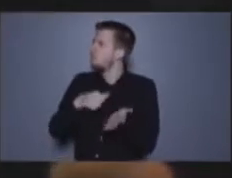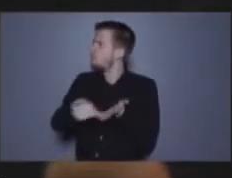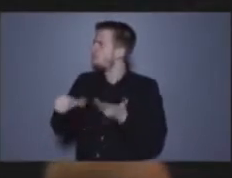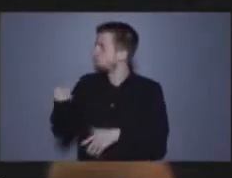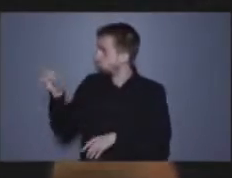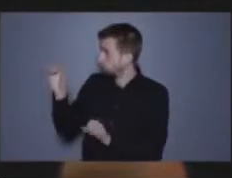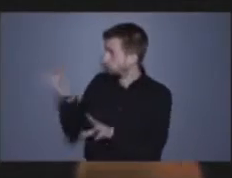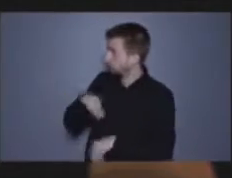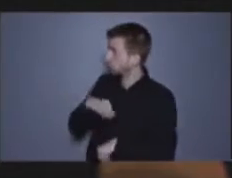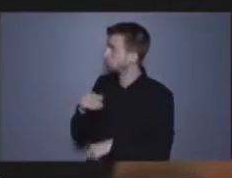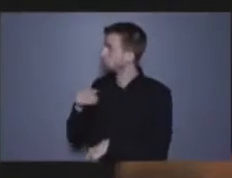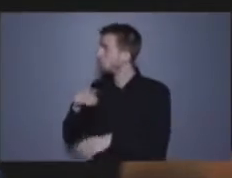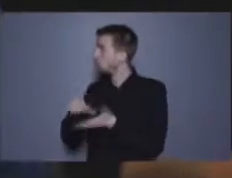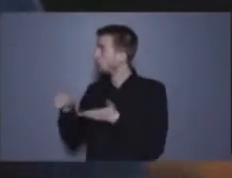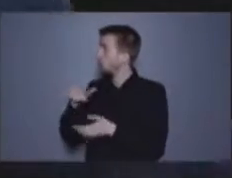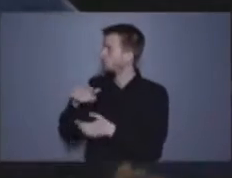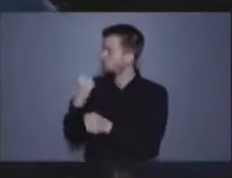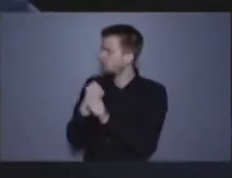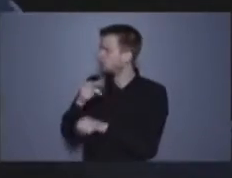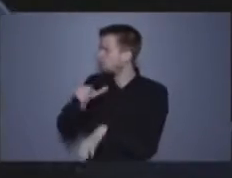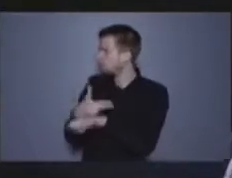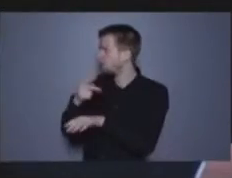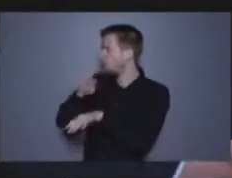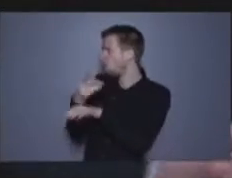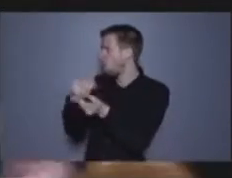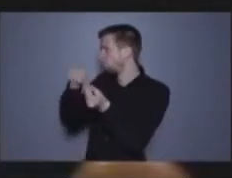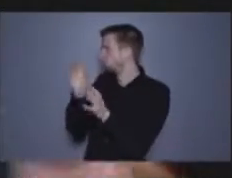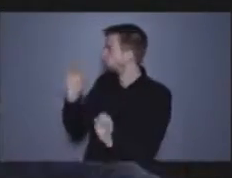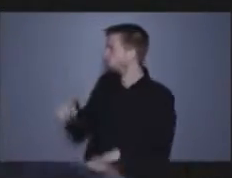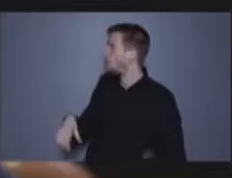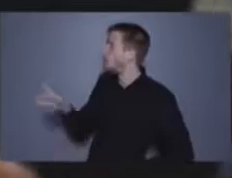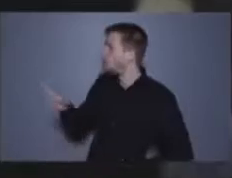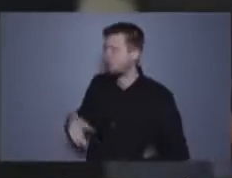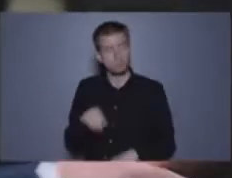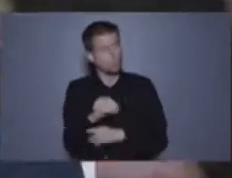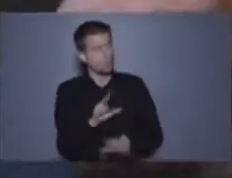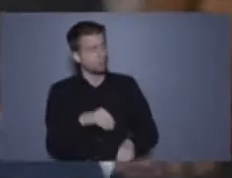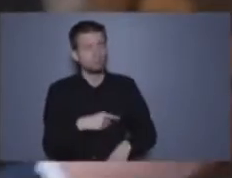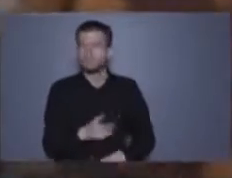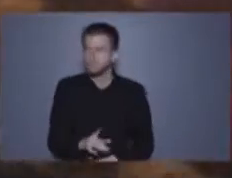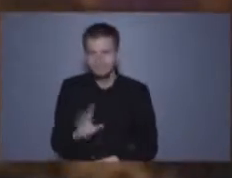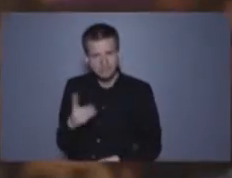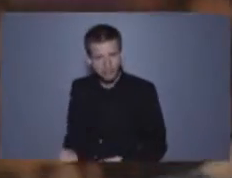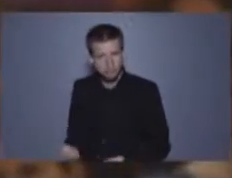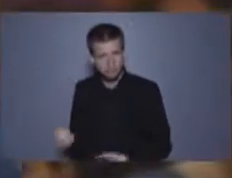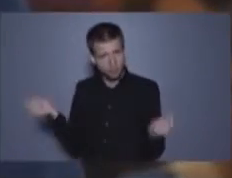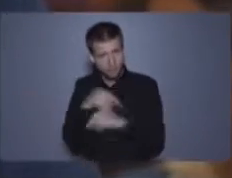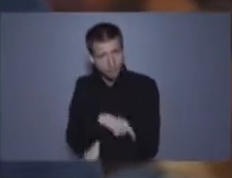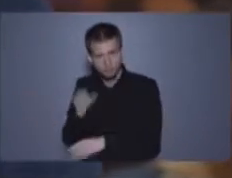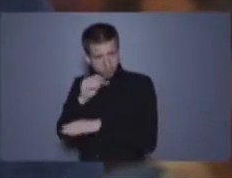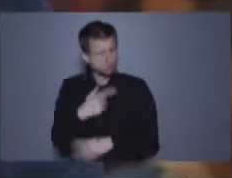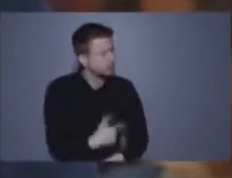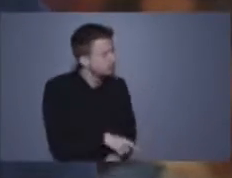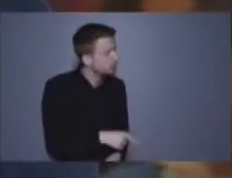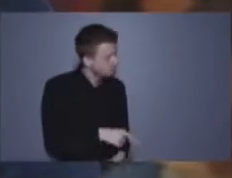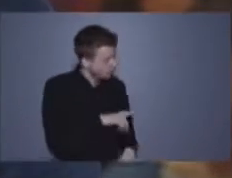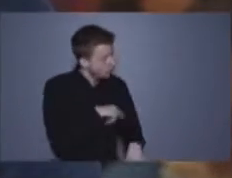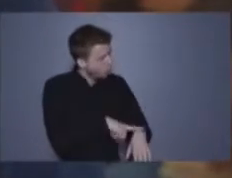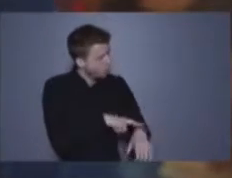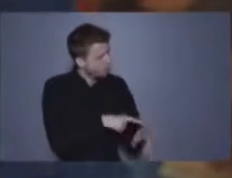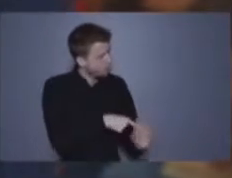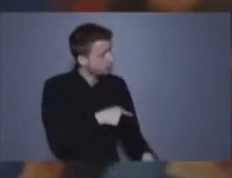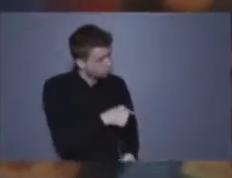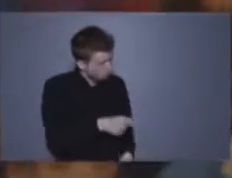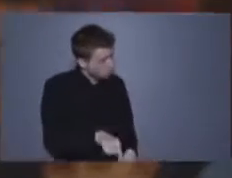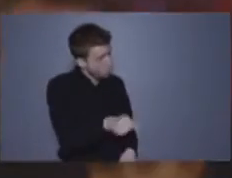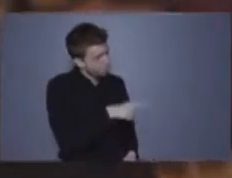bien Marcel ? Ben vas-y Paul, je t'en prie. » C'est pas comme ça que ça se passe. C'est lui qui vient et qui dit « Bon, il y a tant d'heures à faire, tu vas les faire. Et si tu n'es pas content, il y a quelqu'un d'autre qui va